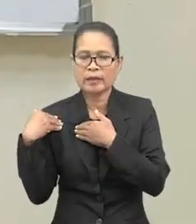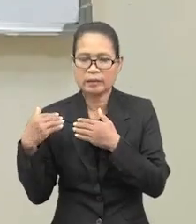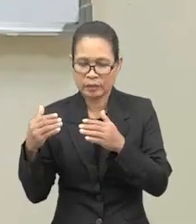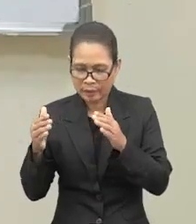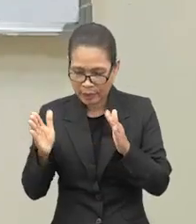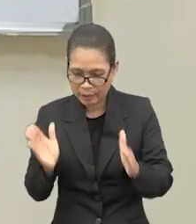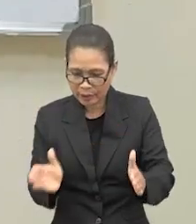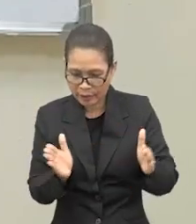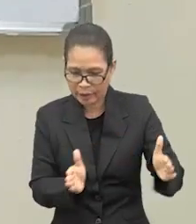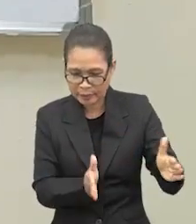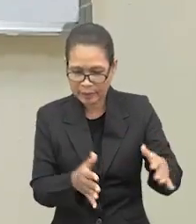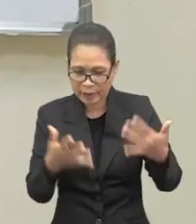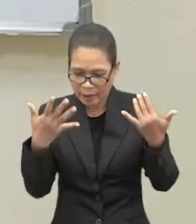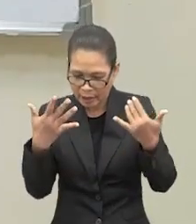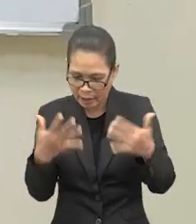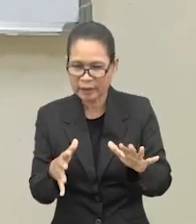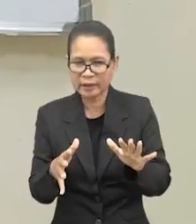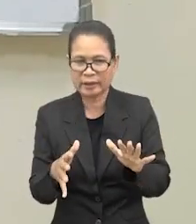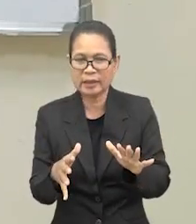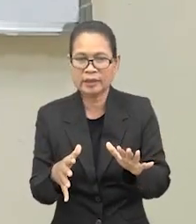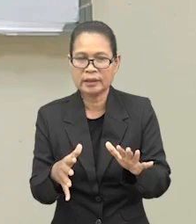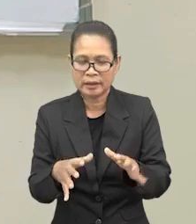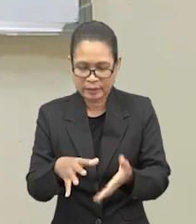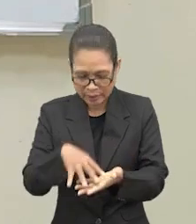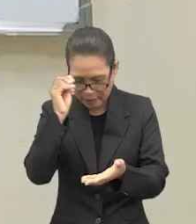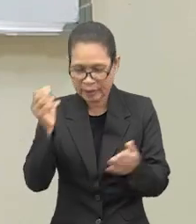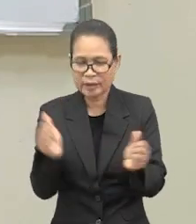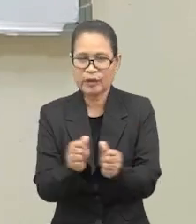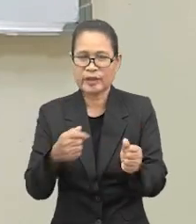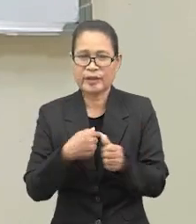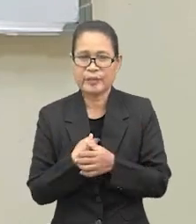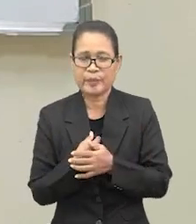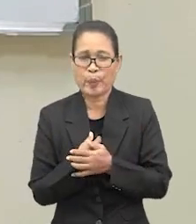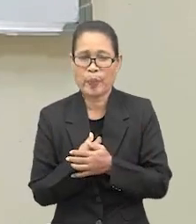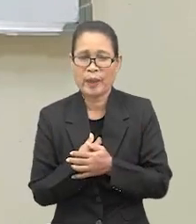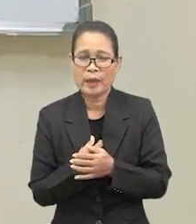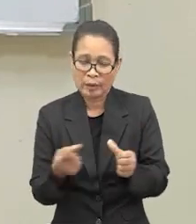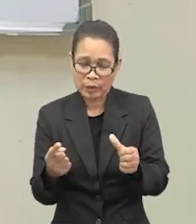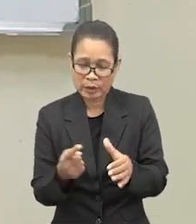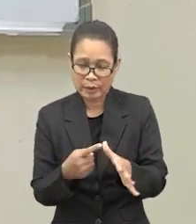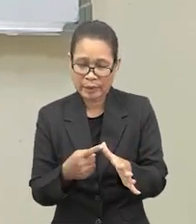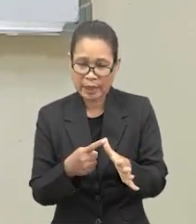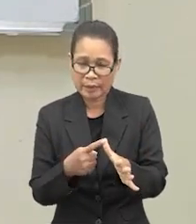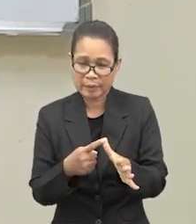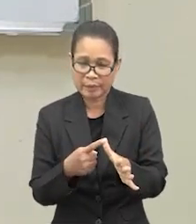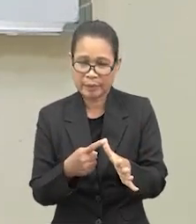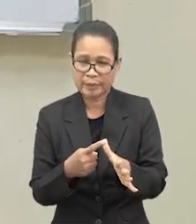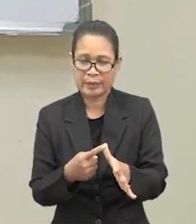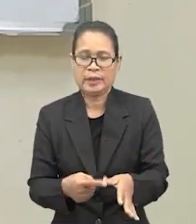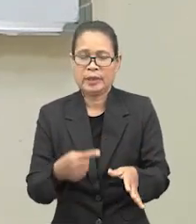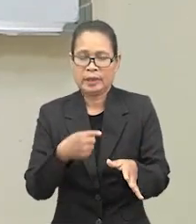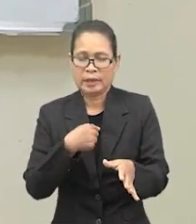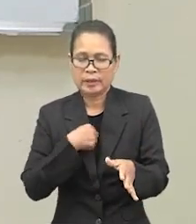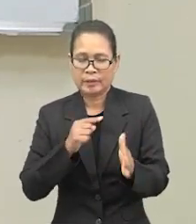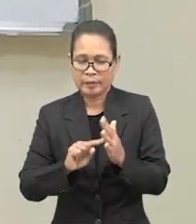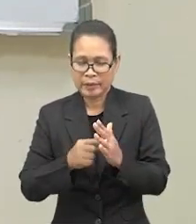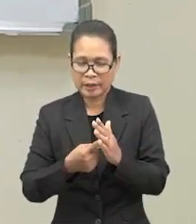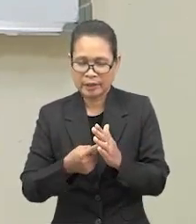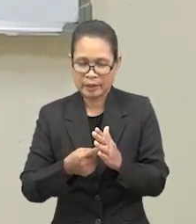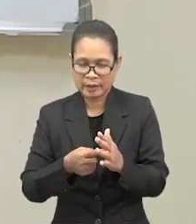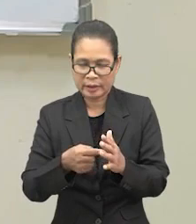chá. Chắc nè khu sân khâm tha con tặng ọc nếp bàn rịp châm xong phải đẹp đam bay riêng cho mùi nè khu hai ná. Cả chân môn nâng chạp